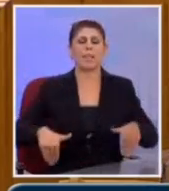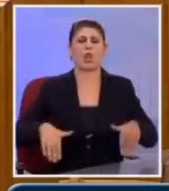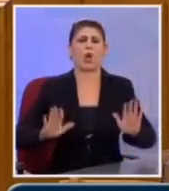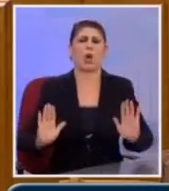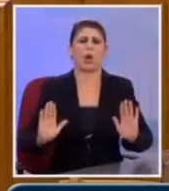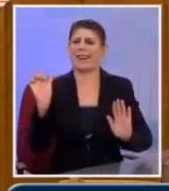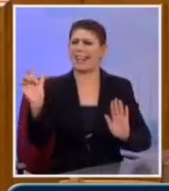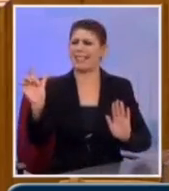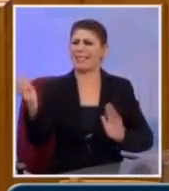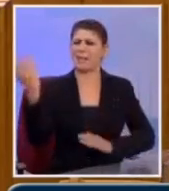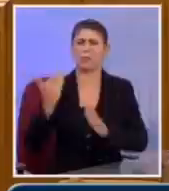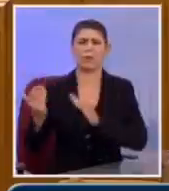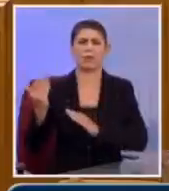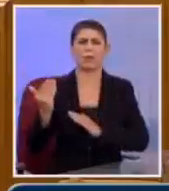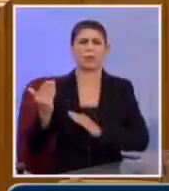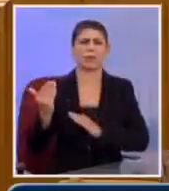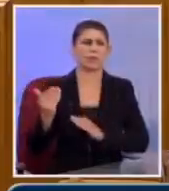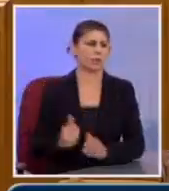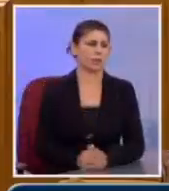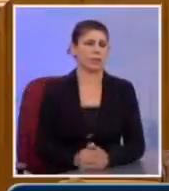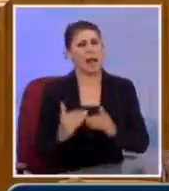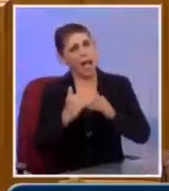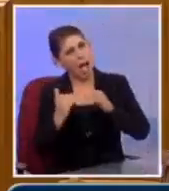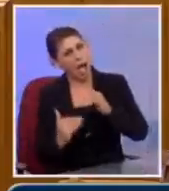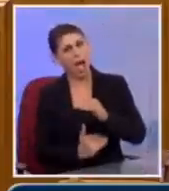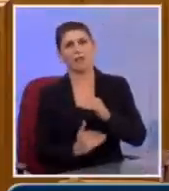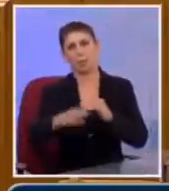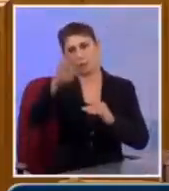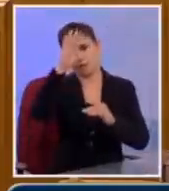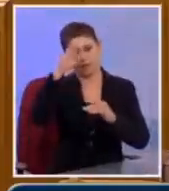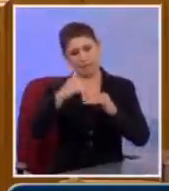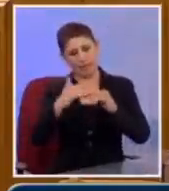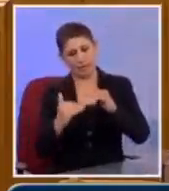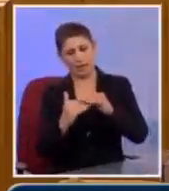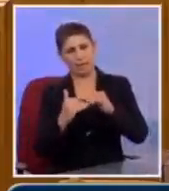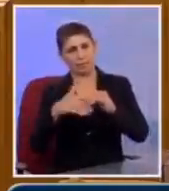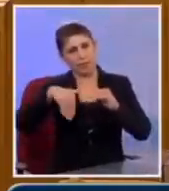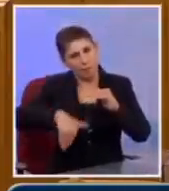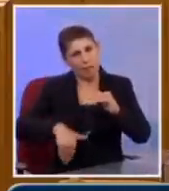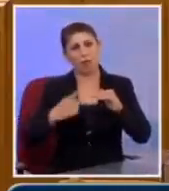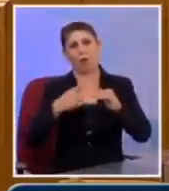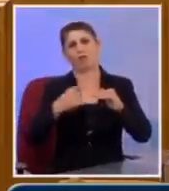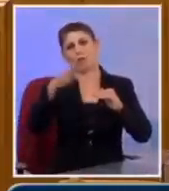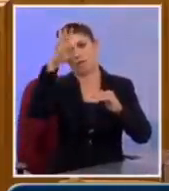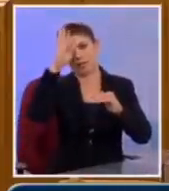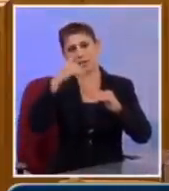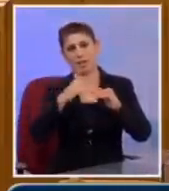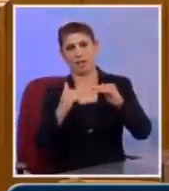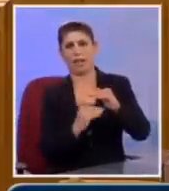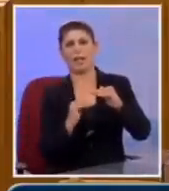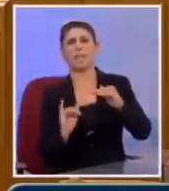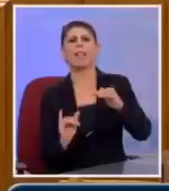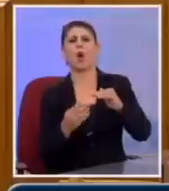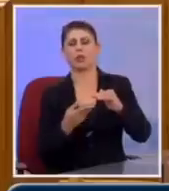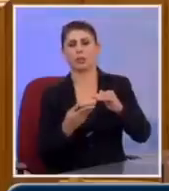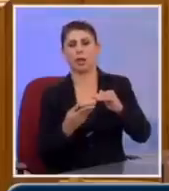πάντα ύπαταν κάτω από το βασιλιά και τον ηγεμόνα και υπάκουαν σε αυτόν.